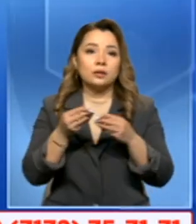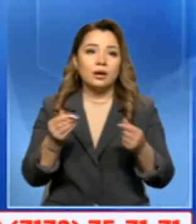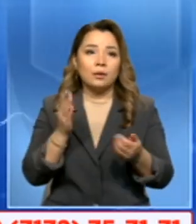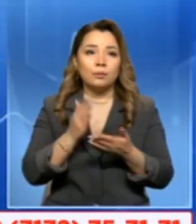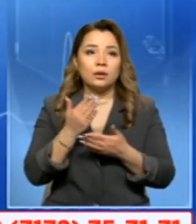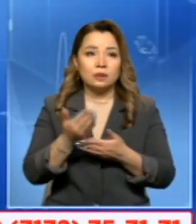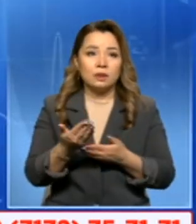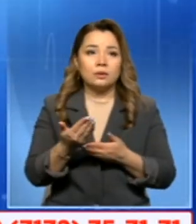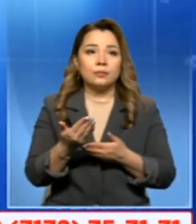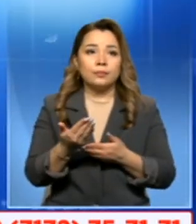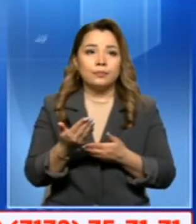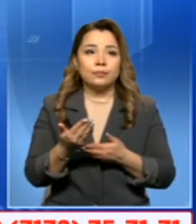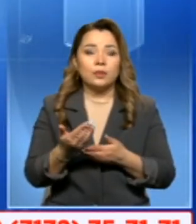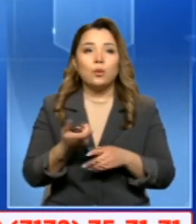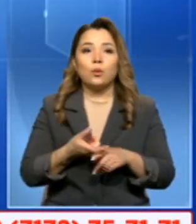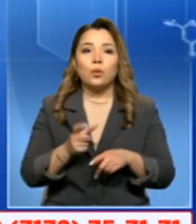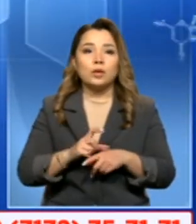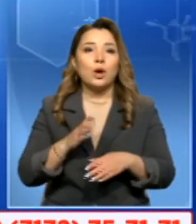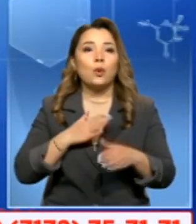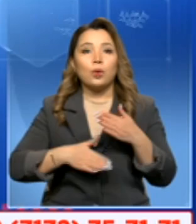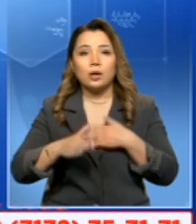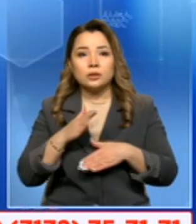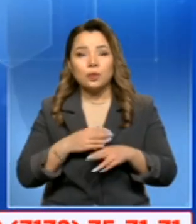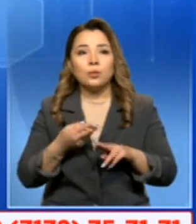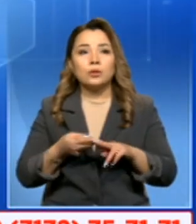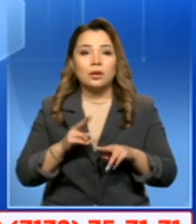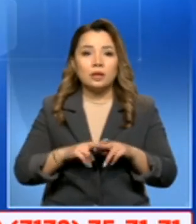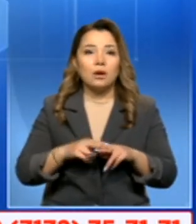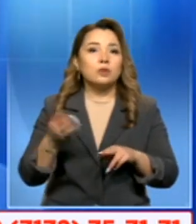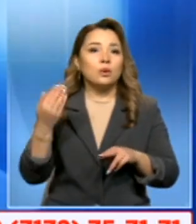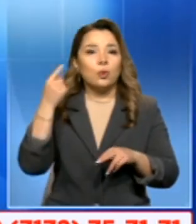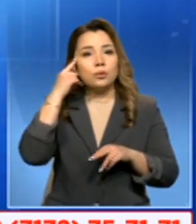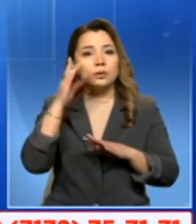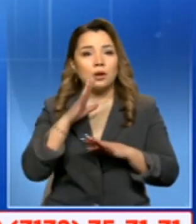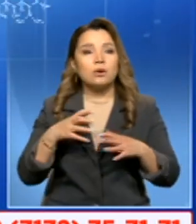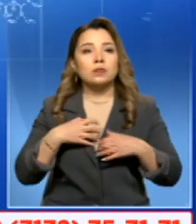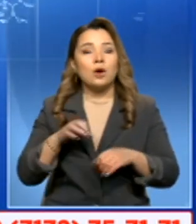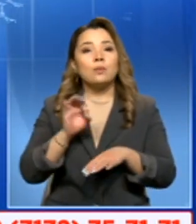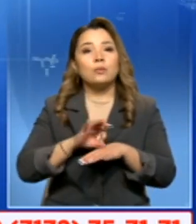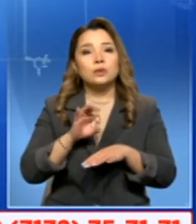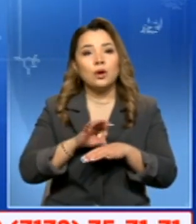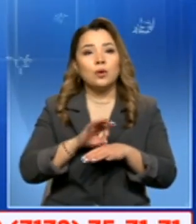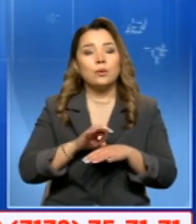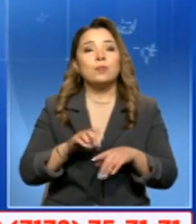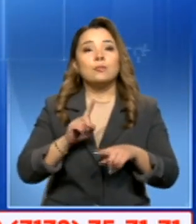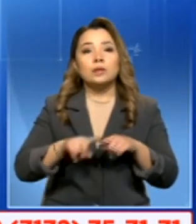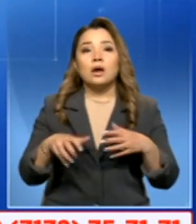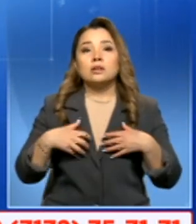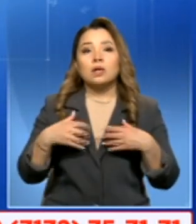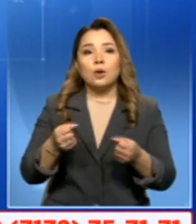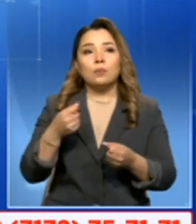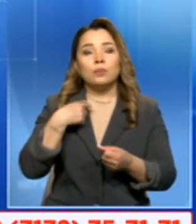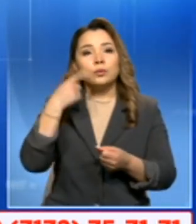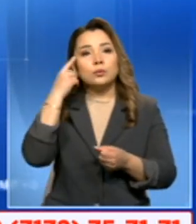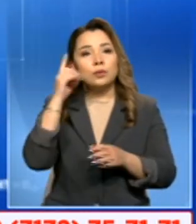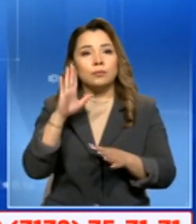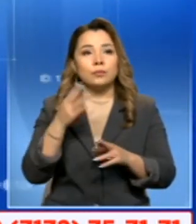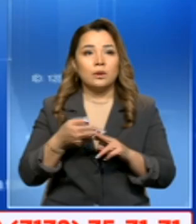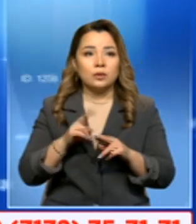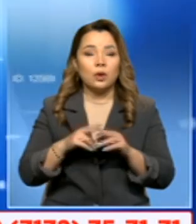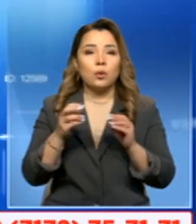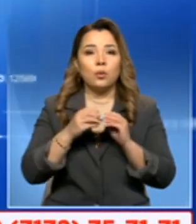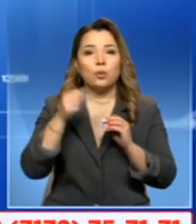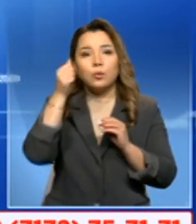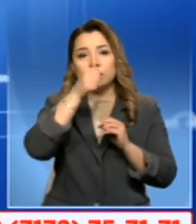жатты. Өте қуаныштымын, өткені өйтіп ойламадым, мен ауруымнан айырылам деп. Осы гаймер пазухам жаңа 10